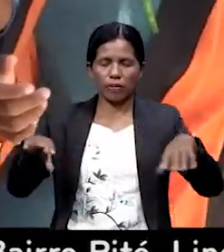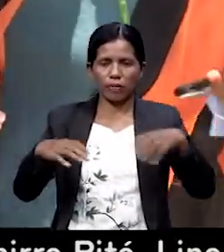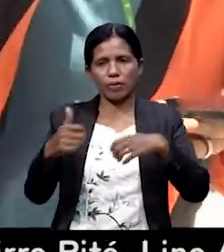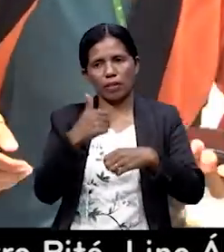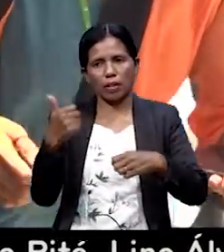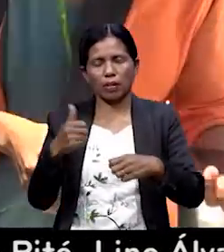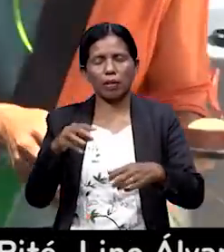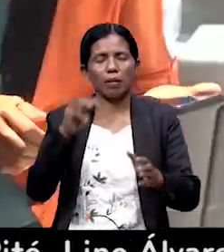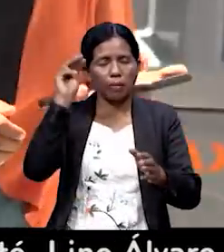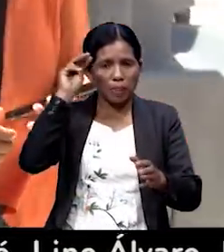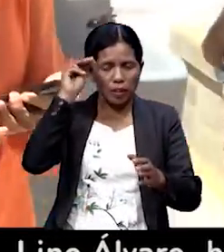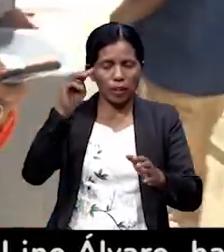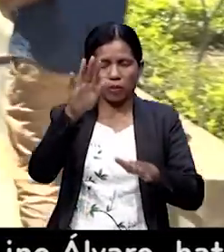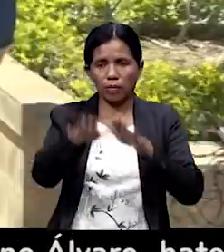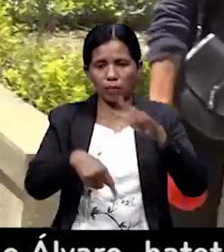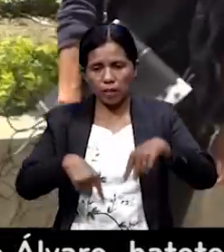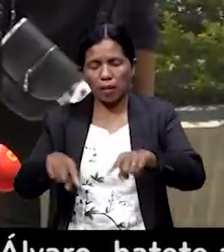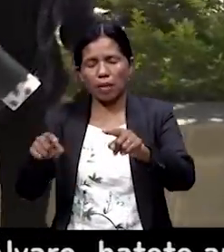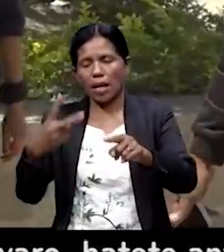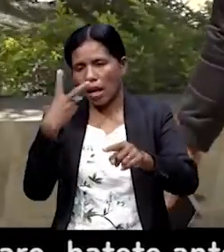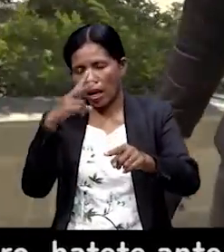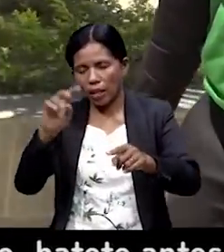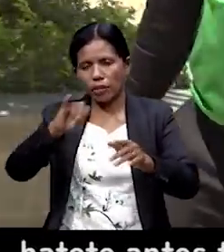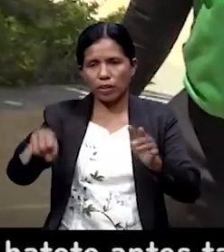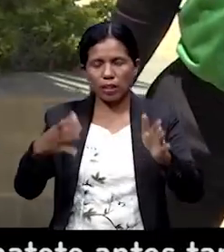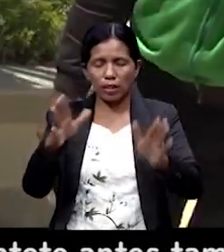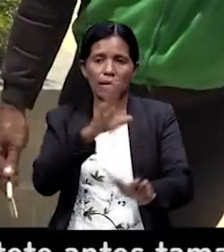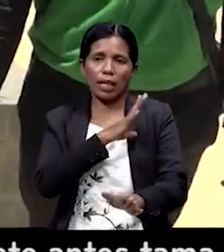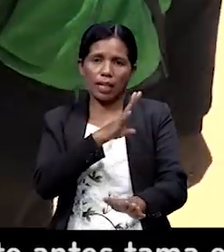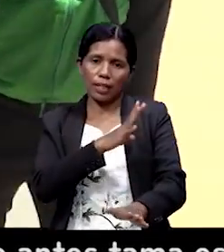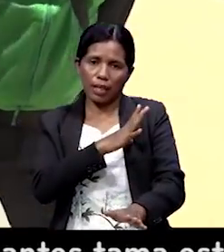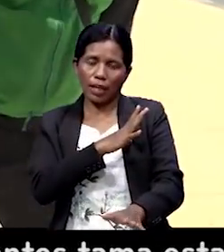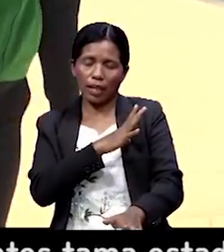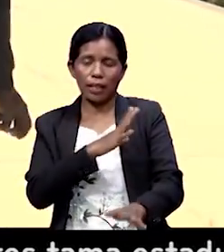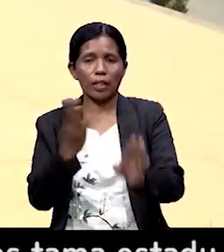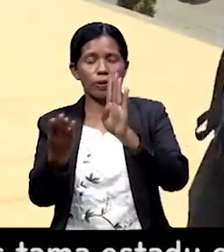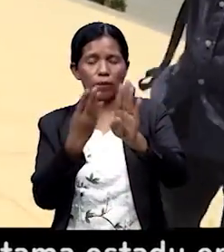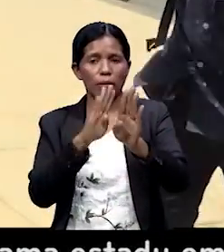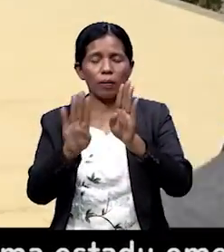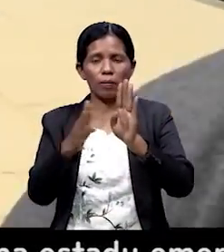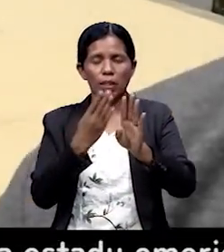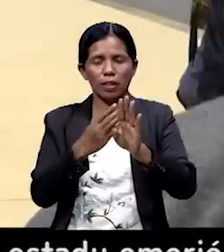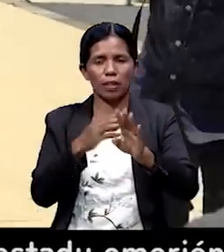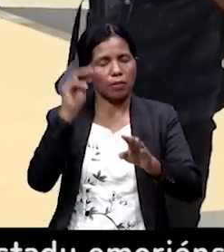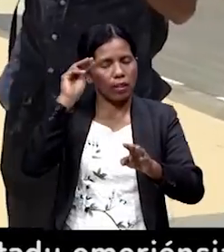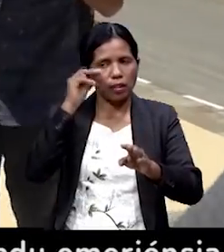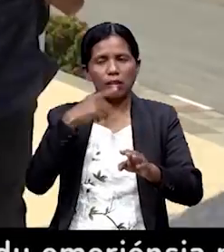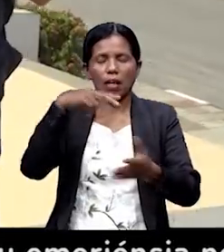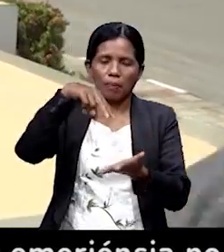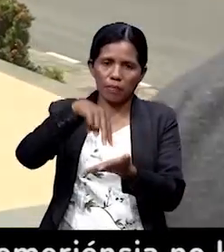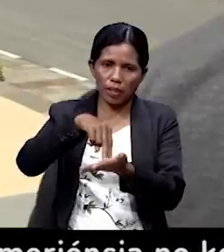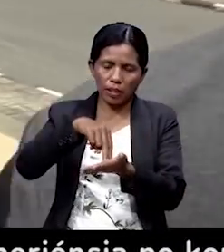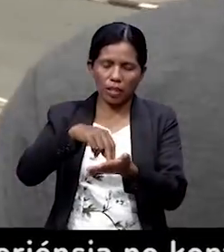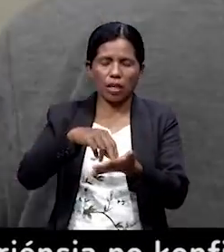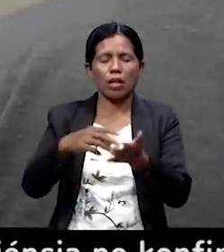ministra tu hakat sai mai liur Hetan jornalista sira nebe heng hela i hoda matang ministra la koi sai mai be hamrik det i hoda